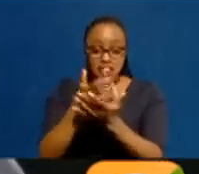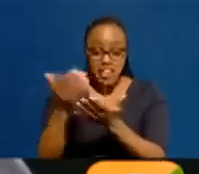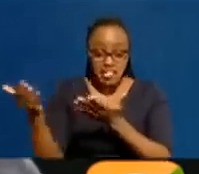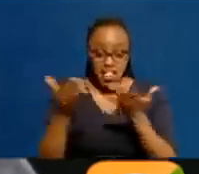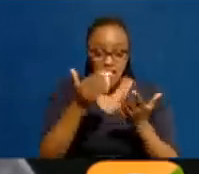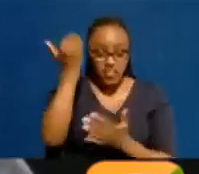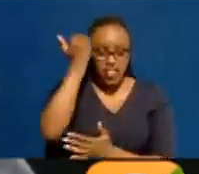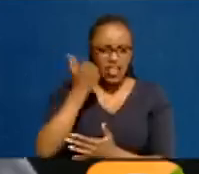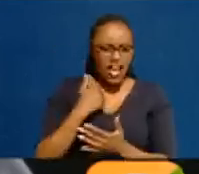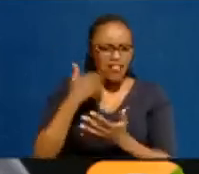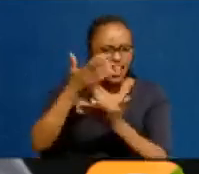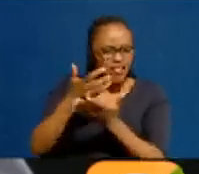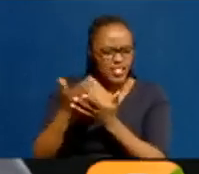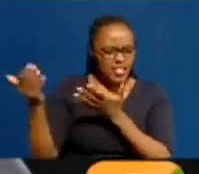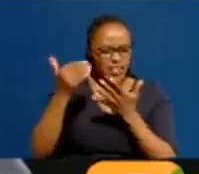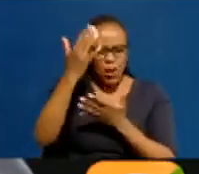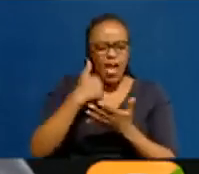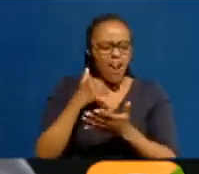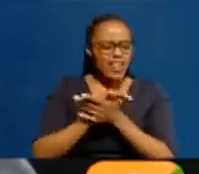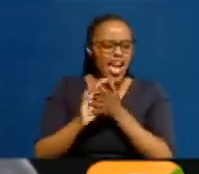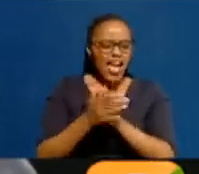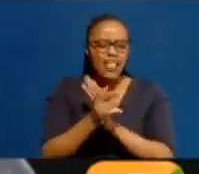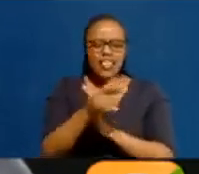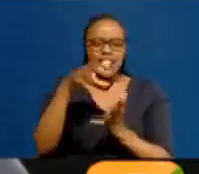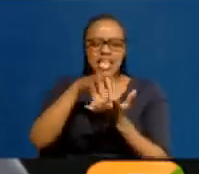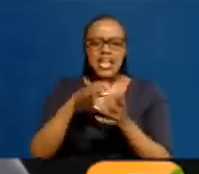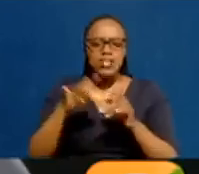kotini, na hakuna ushahidi utatolewa kwa sababu hakuna. Hizo kesi zimekuwa